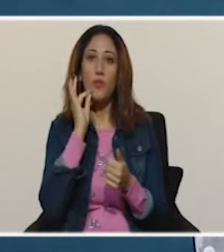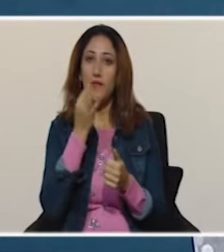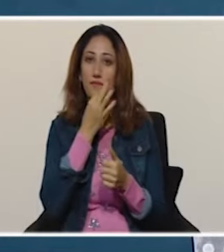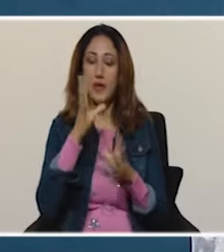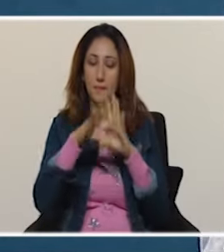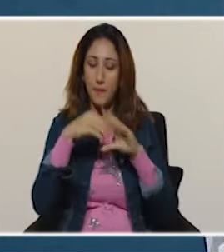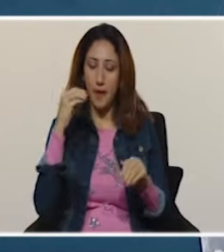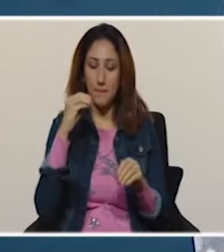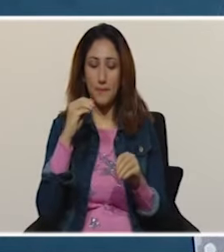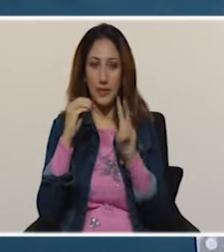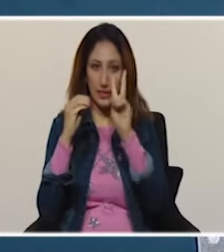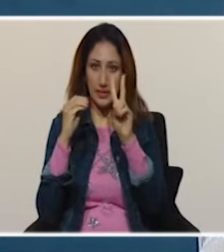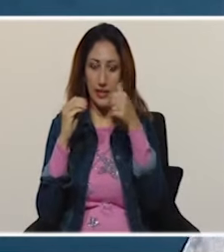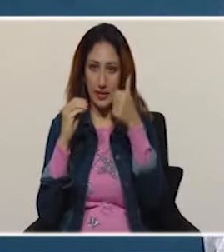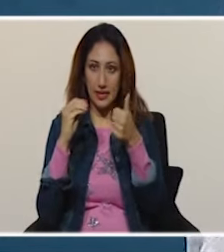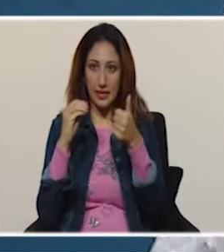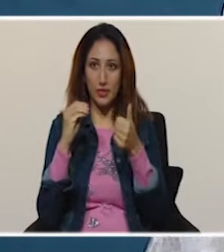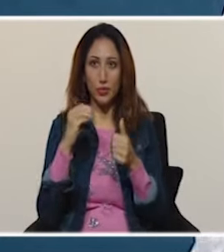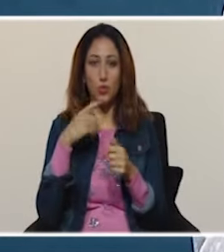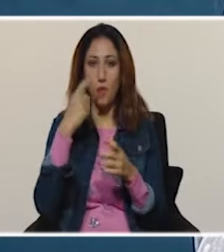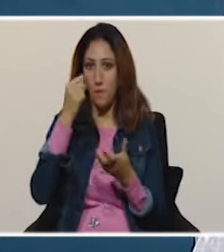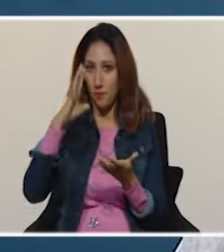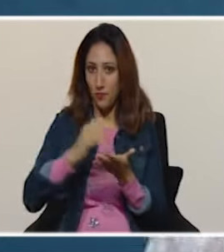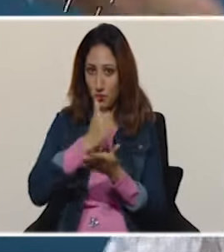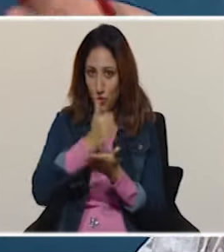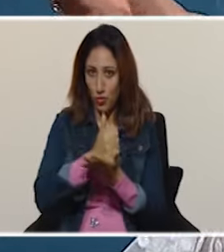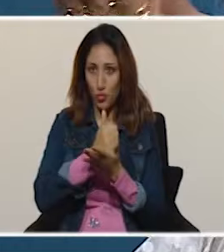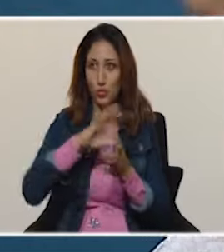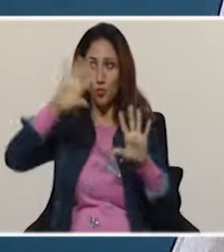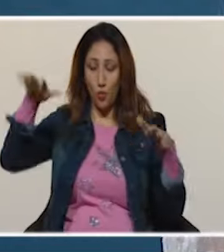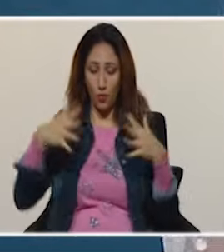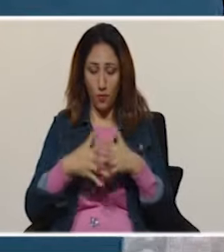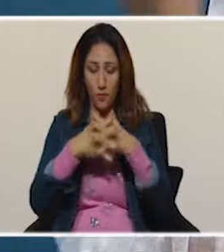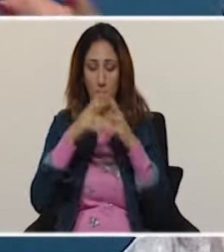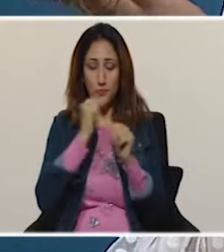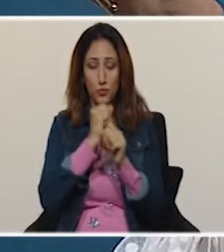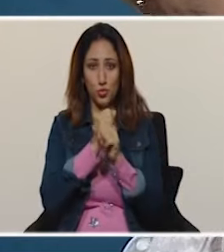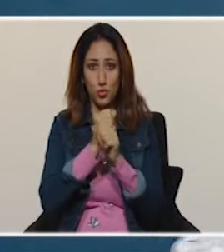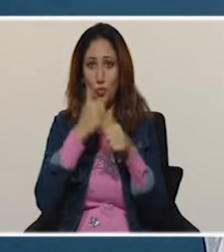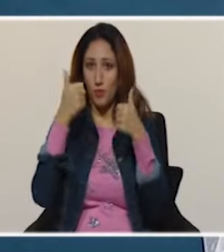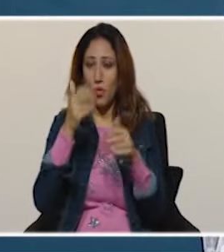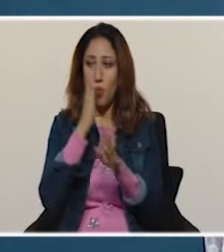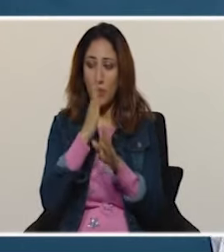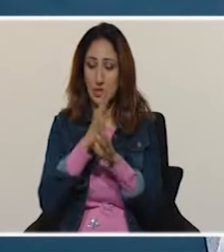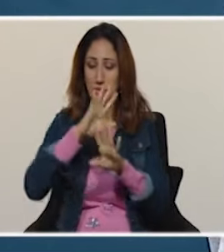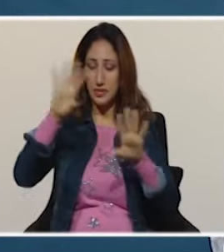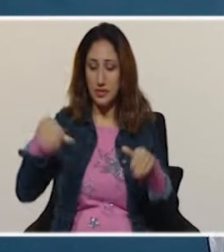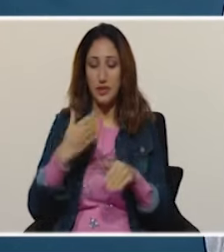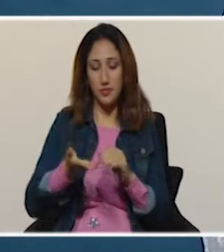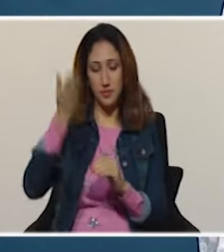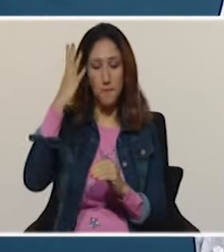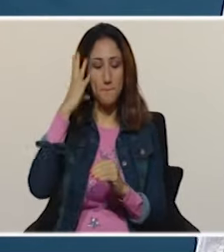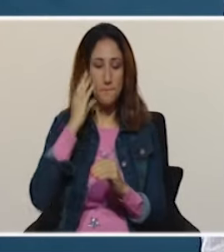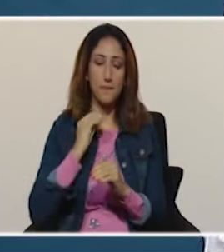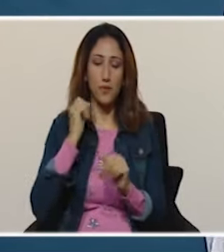إيطاليا والنجم أحمد السقا والمنتج والمخرج وكل هالفرصة الرائعة مع كل الكوكبة النجوم اللي كانوا فعلا مونيكا لغاية